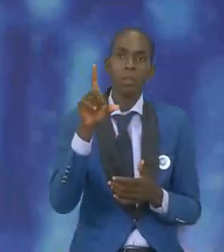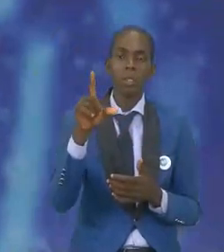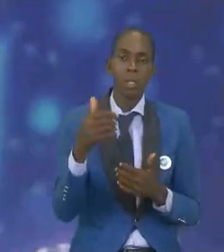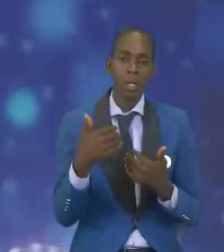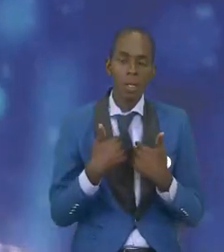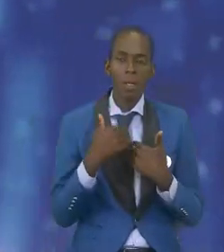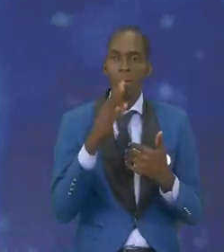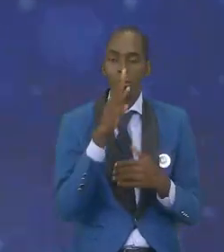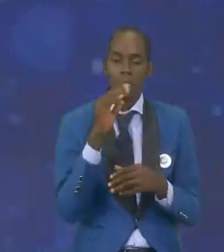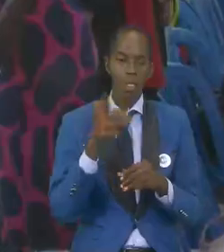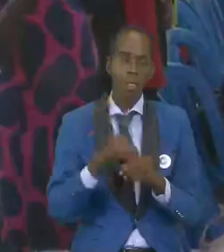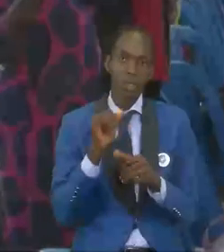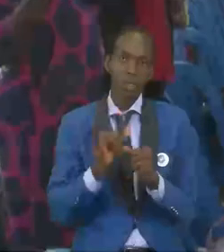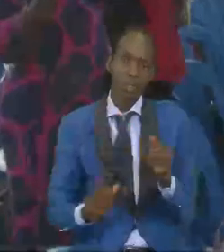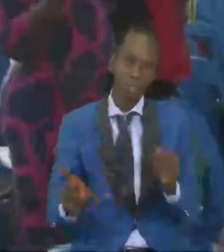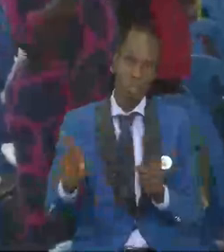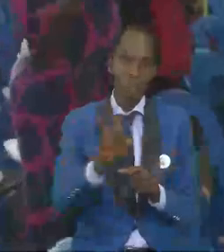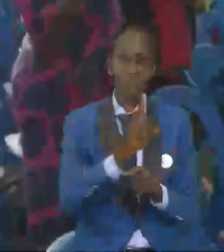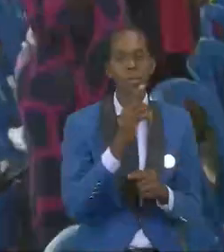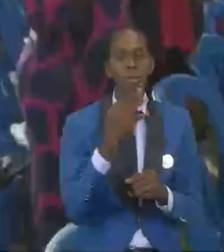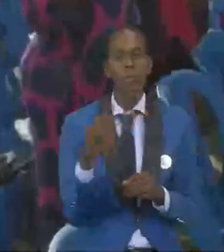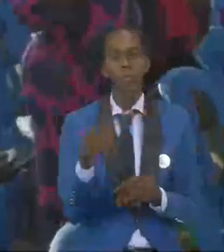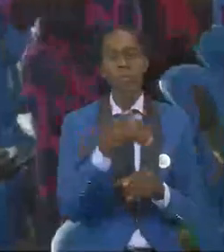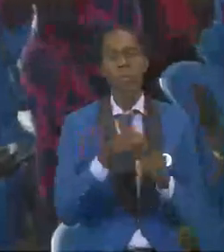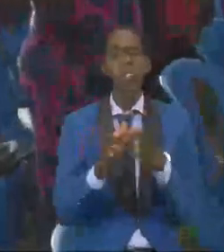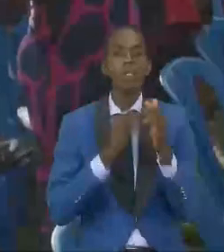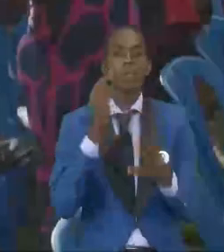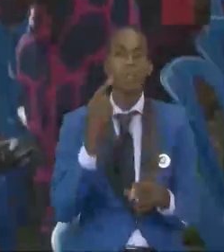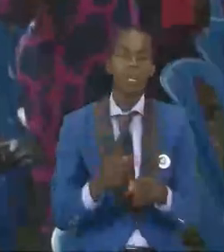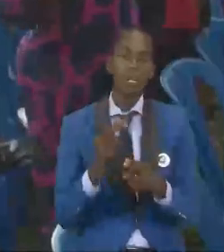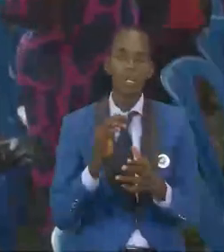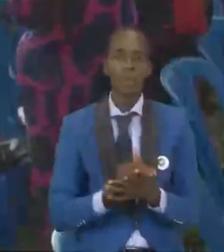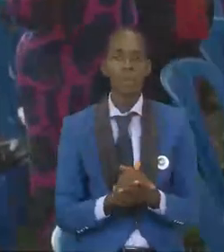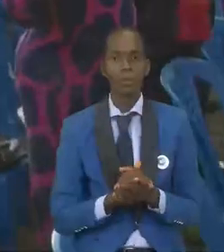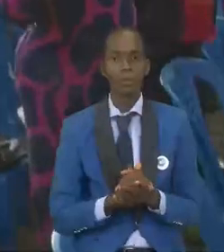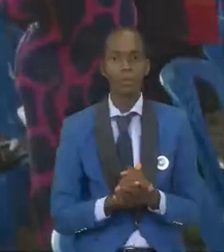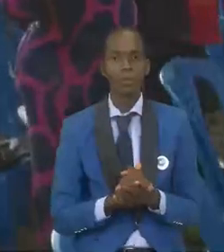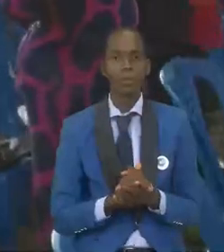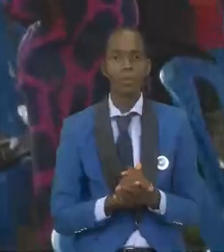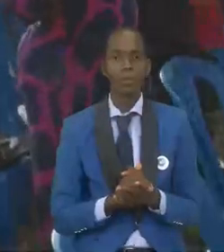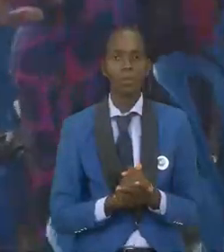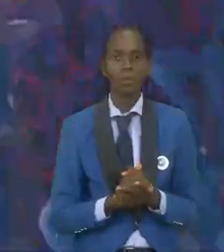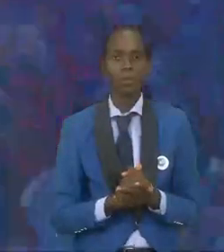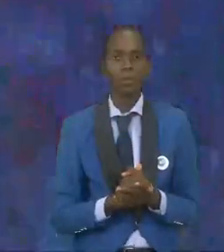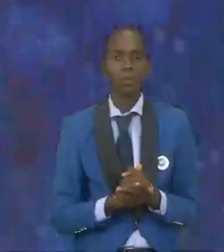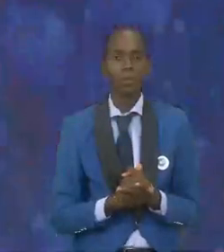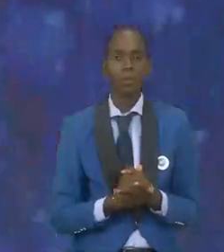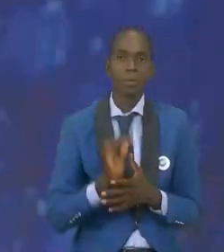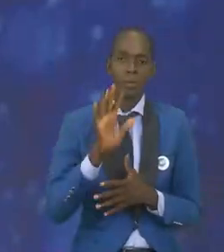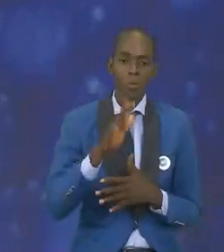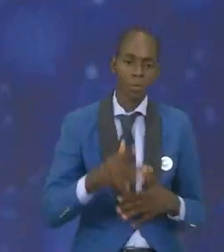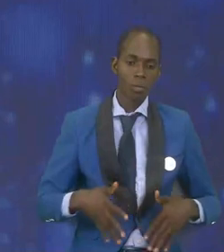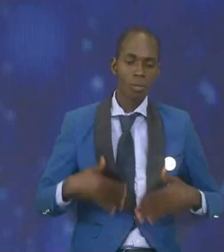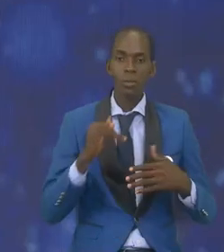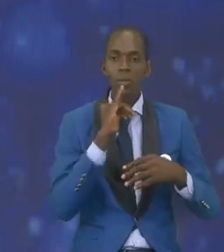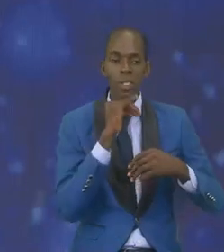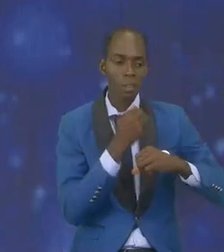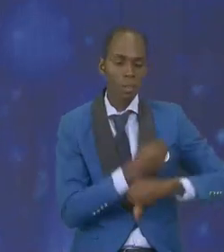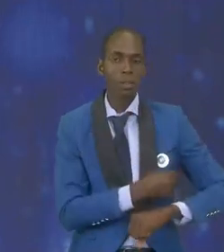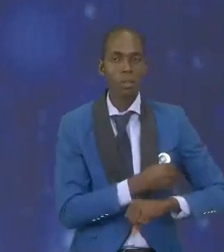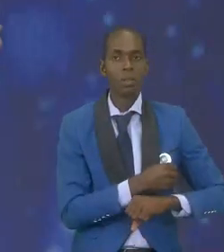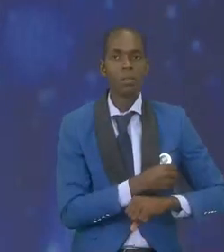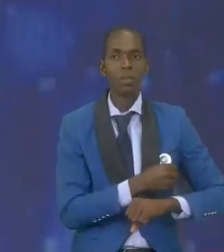et la confiance de la foi que Daniel avait soit dans chacun de vous au nom de Jésus